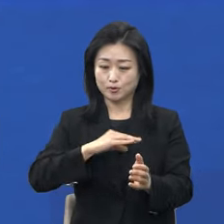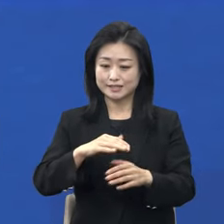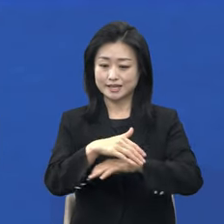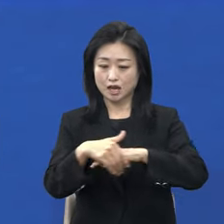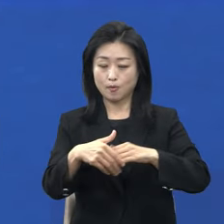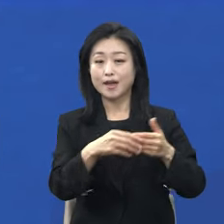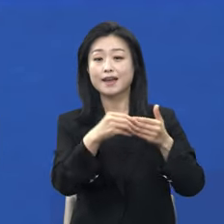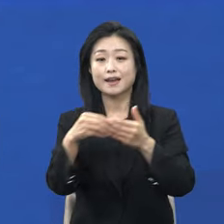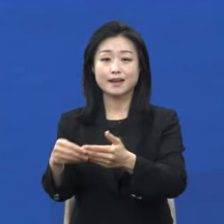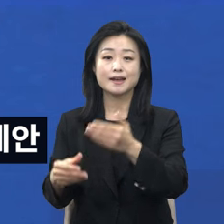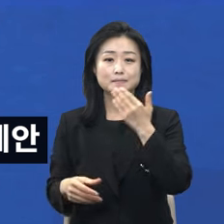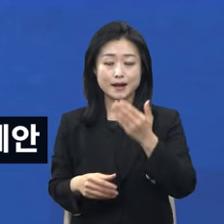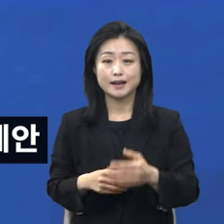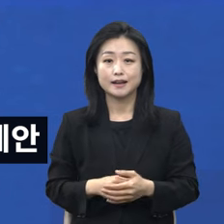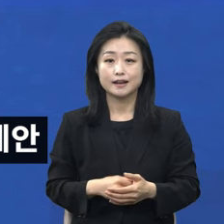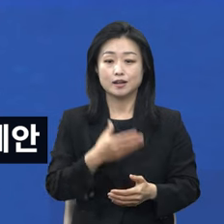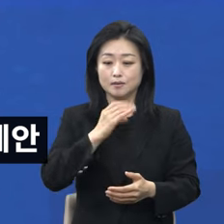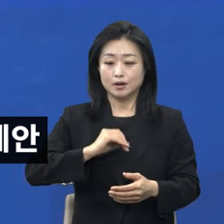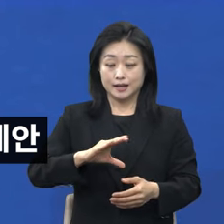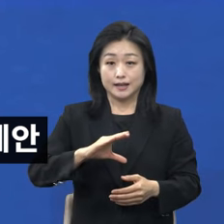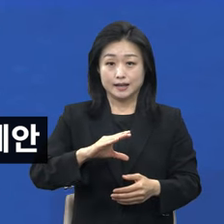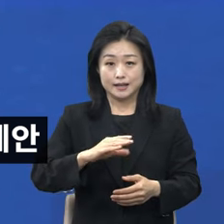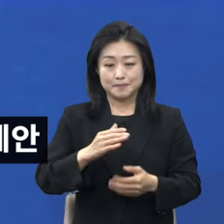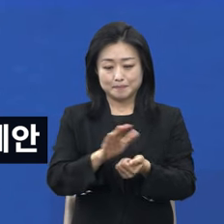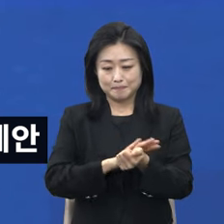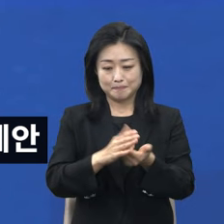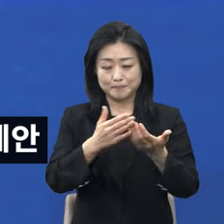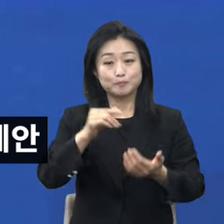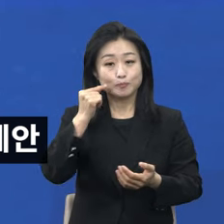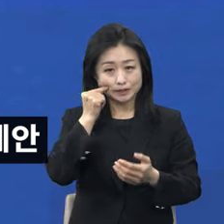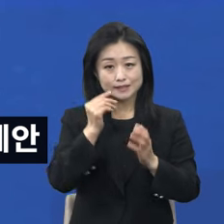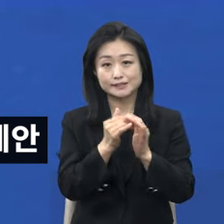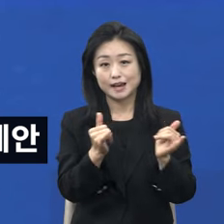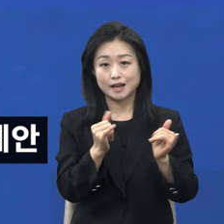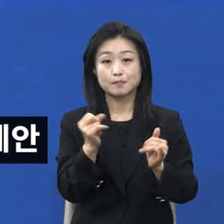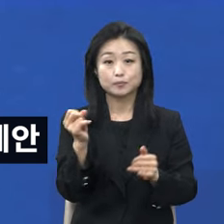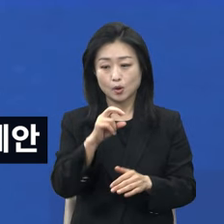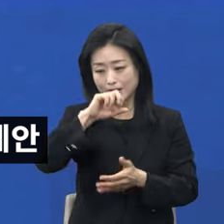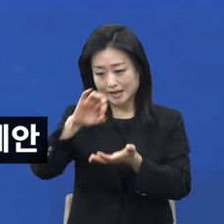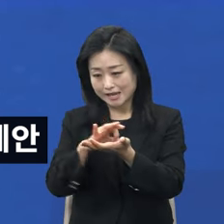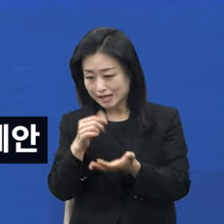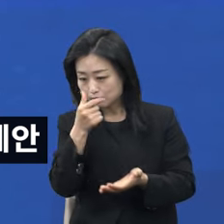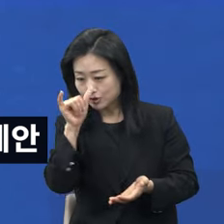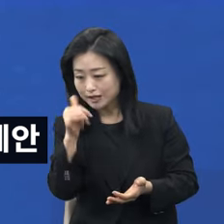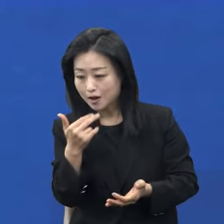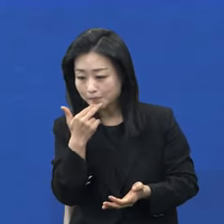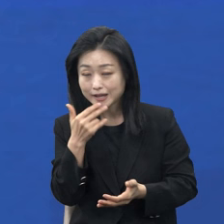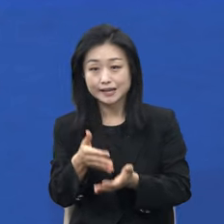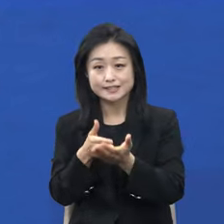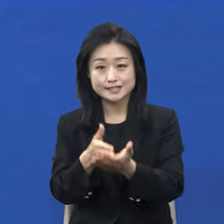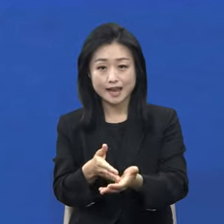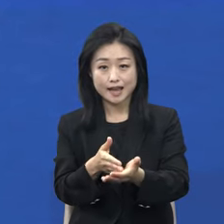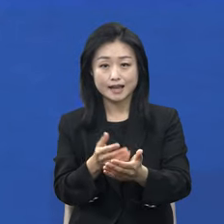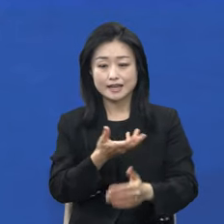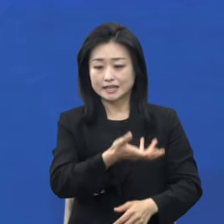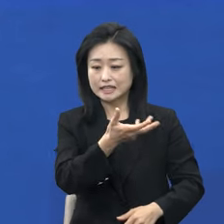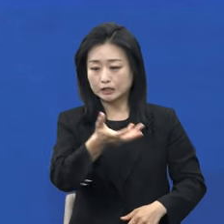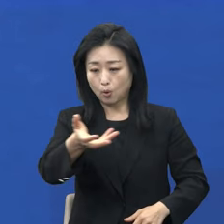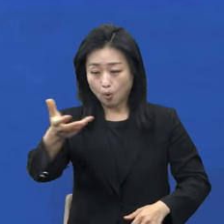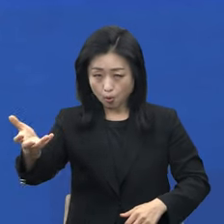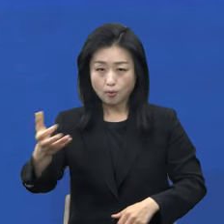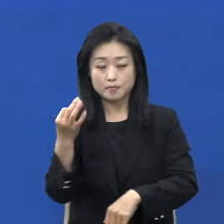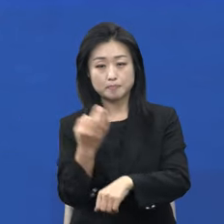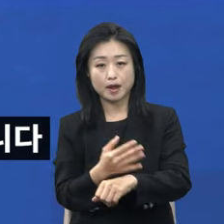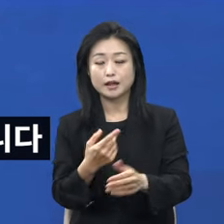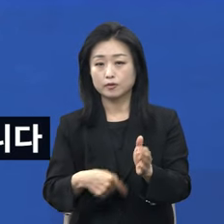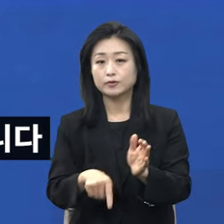정책을 선도하겠습니다. 복지 사각지대 해소, 장애인 복지 예산 모니터링과 정책 제안, 이동 편의와 편의 증진